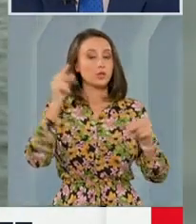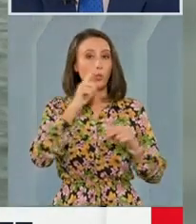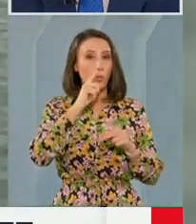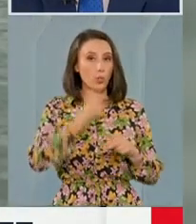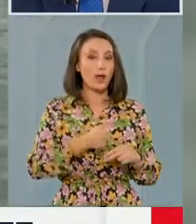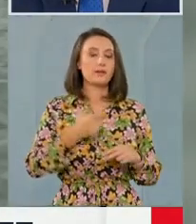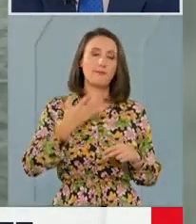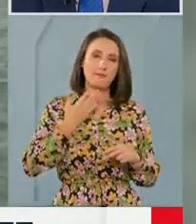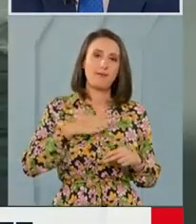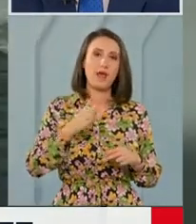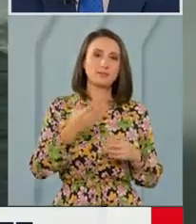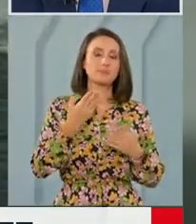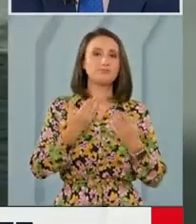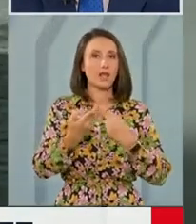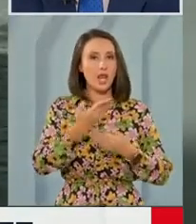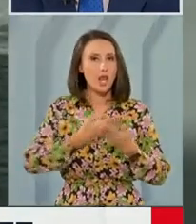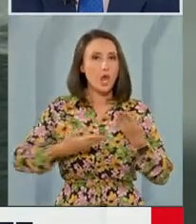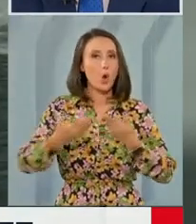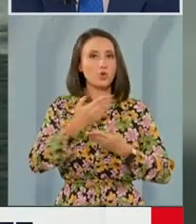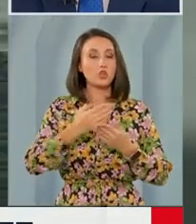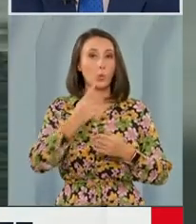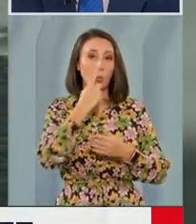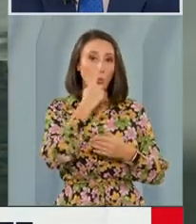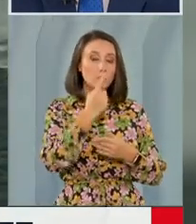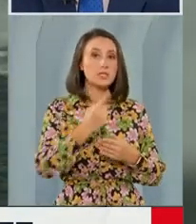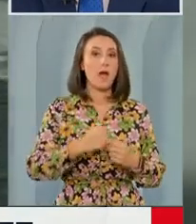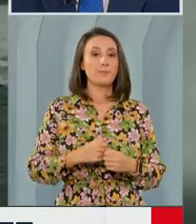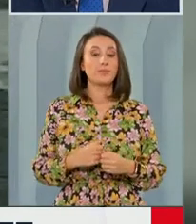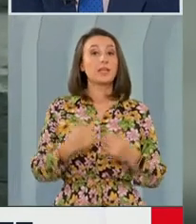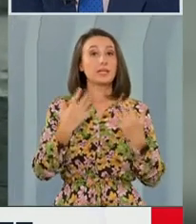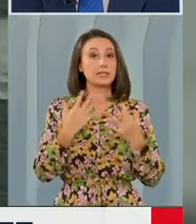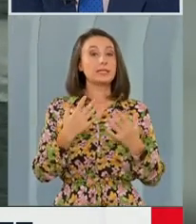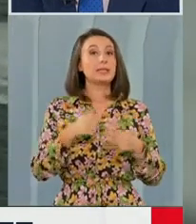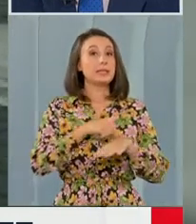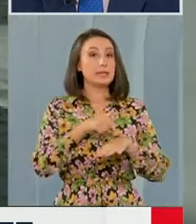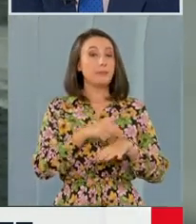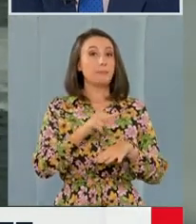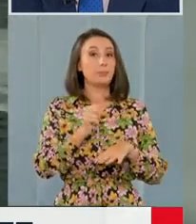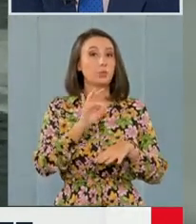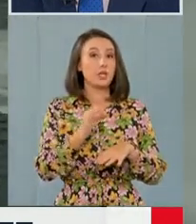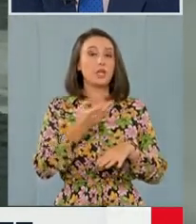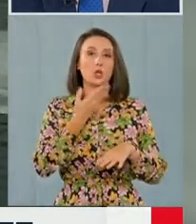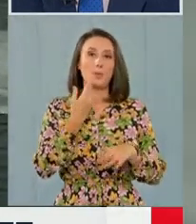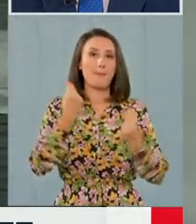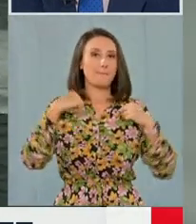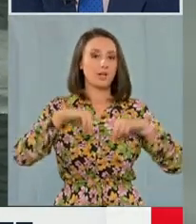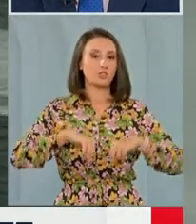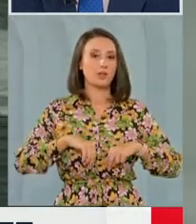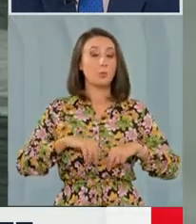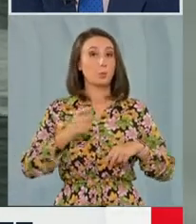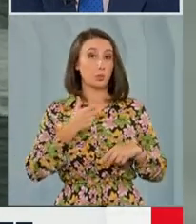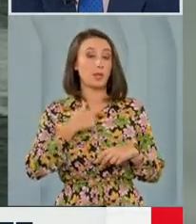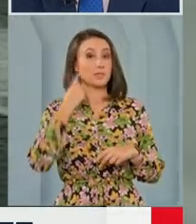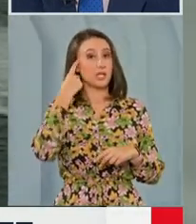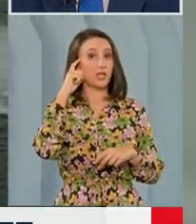este dispusă să ducă negocieri cu Rusia atâta vreme cât Vladimir Putin nu va mai fi președinte. Putem să ne